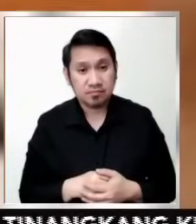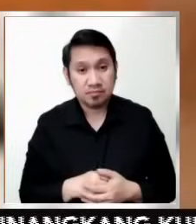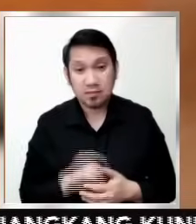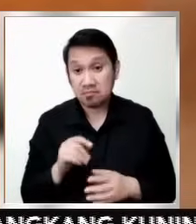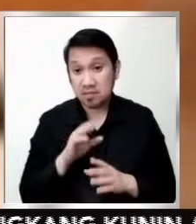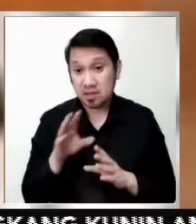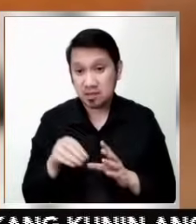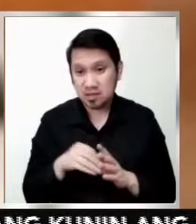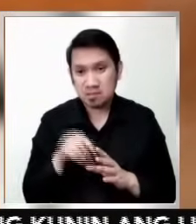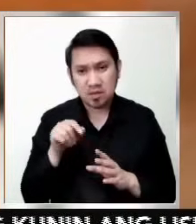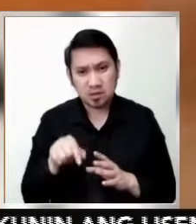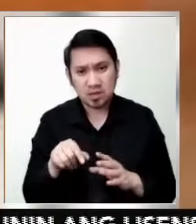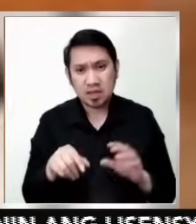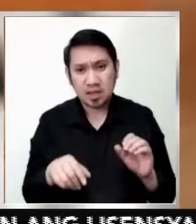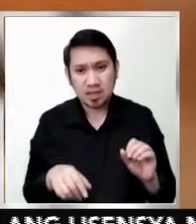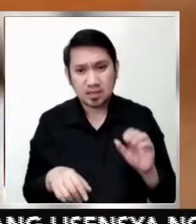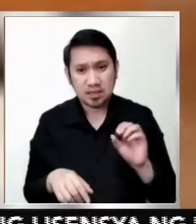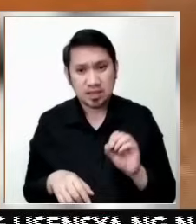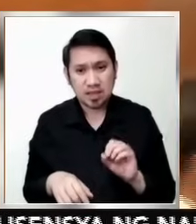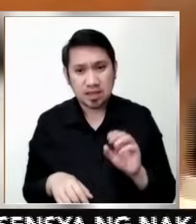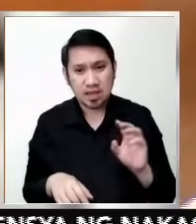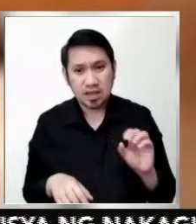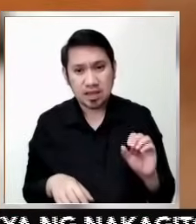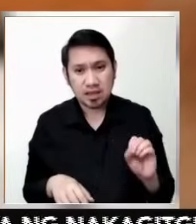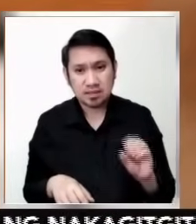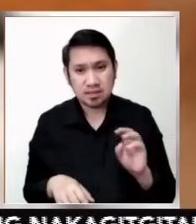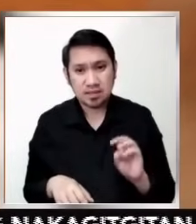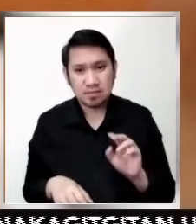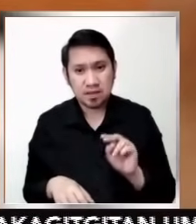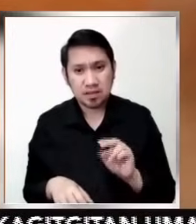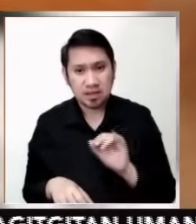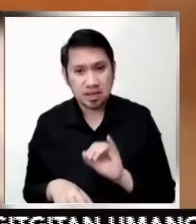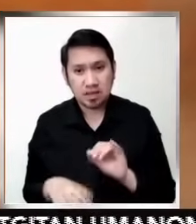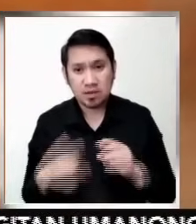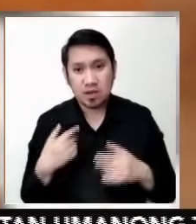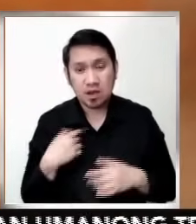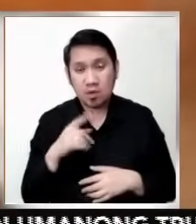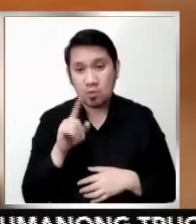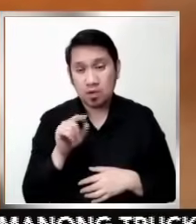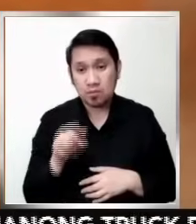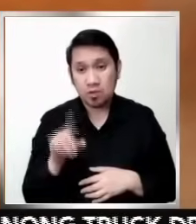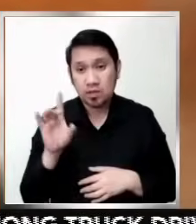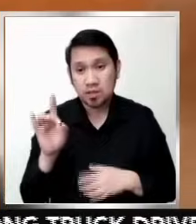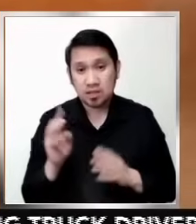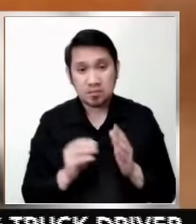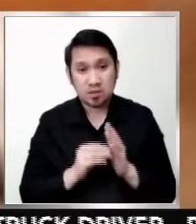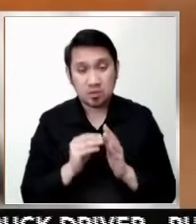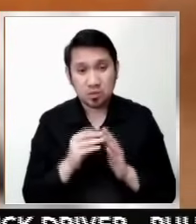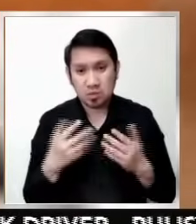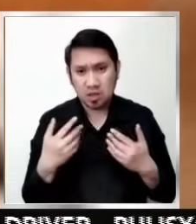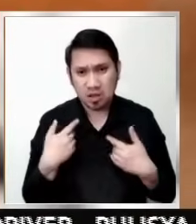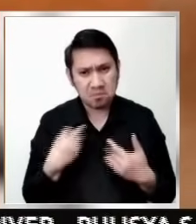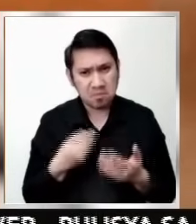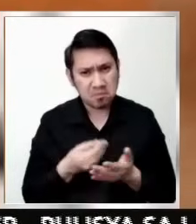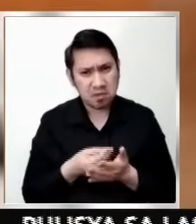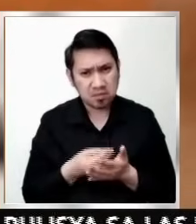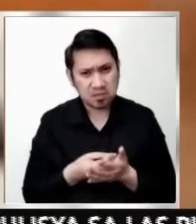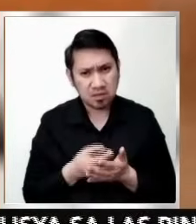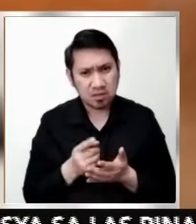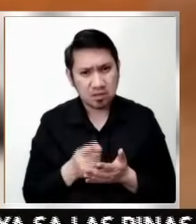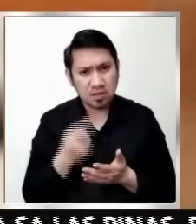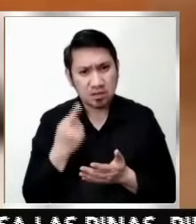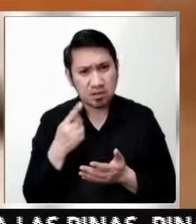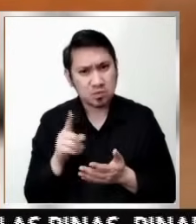ng ulat ng smni na may 1.8 bilon na travel fund umano si House Speaker Martin Romualdez bagay na